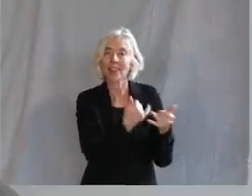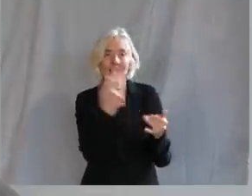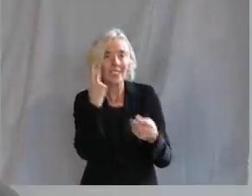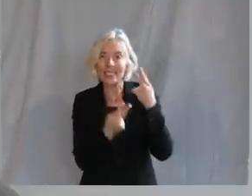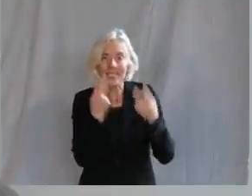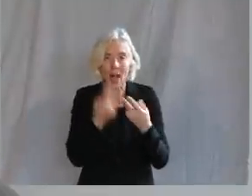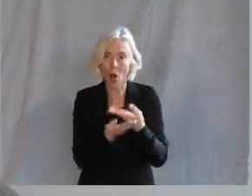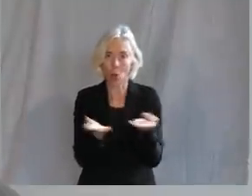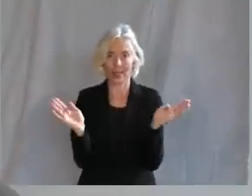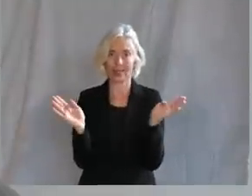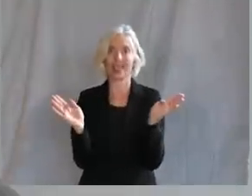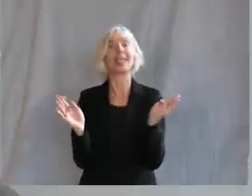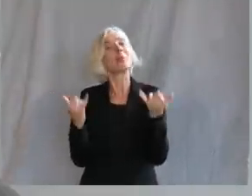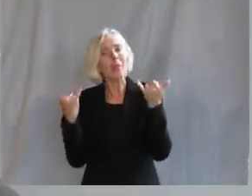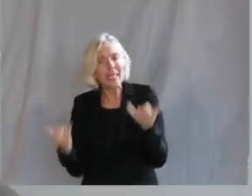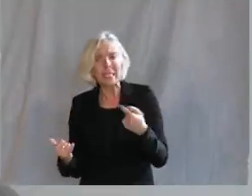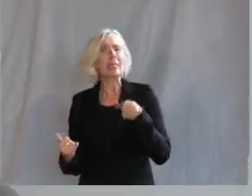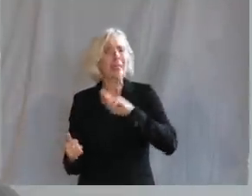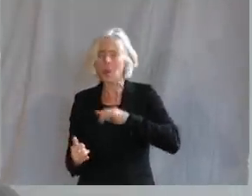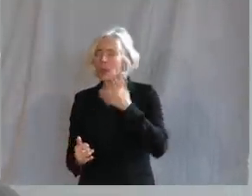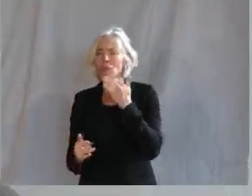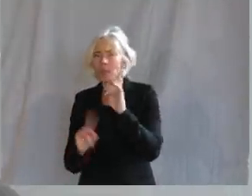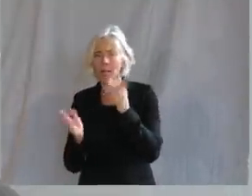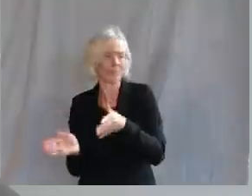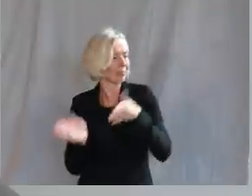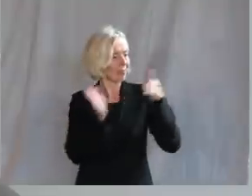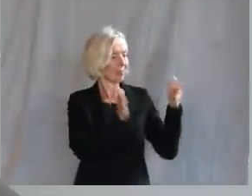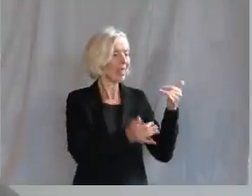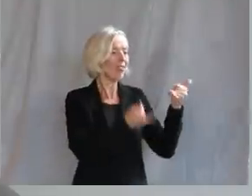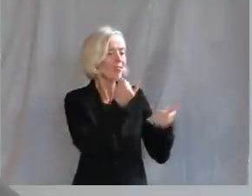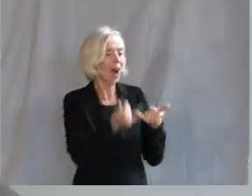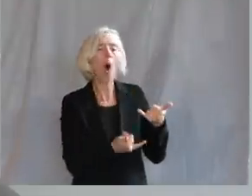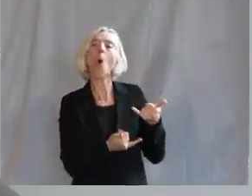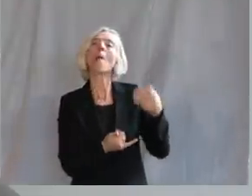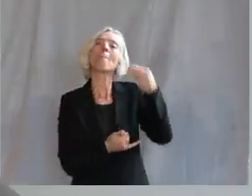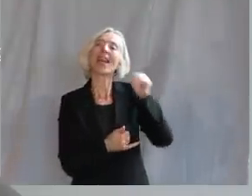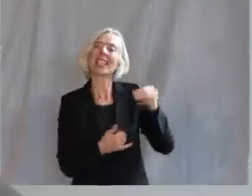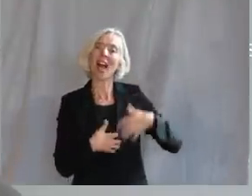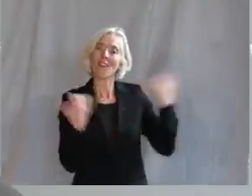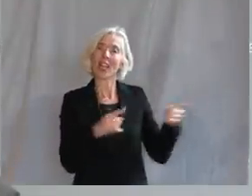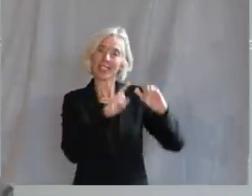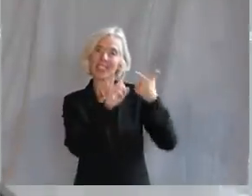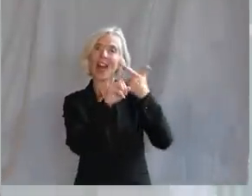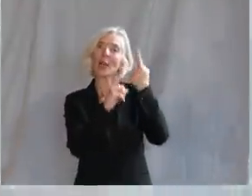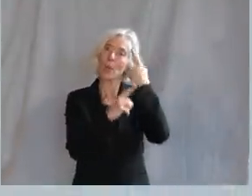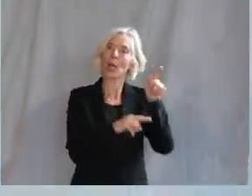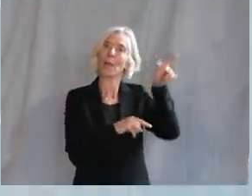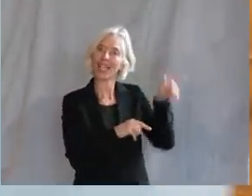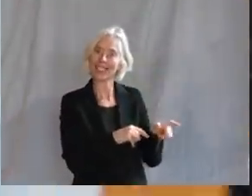Kindergarteneltern. Und da darf ich nun an die zweite Bürgermeisterin und die Bildungsreferentin Martina Wild weitergeben, die da die aktuellsten Informationen